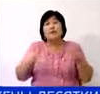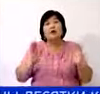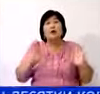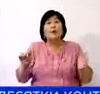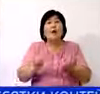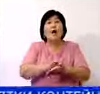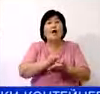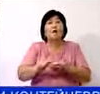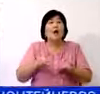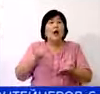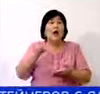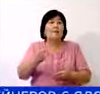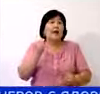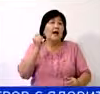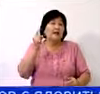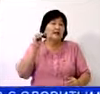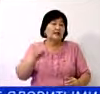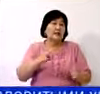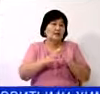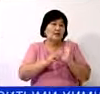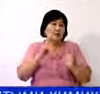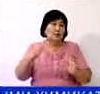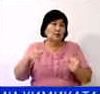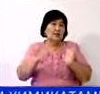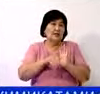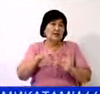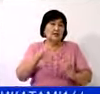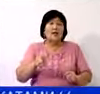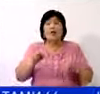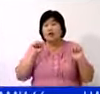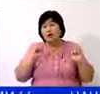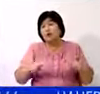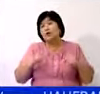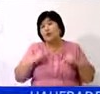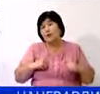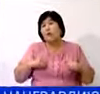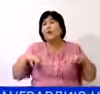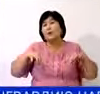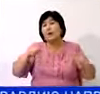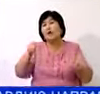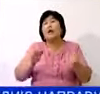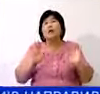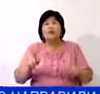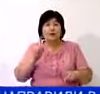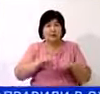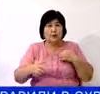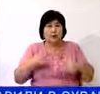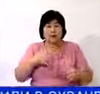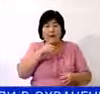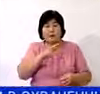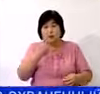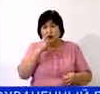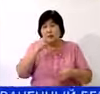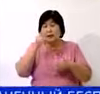документы оплачиваешь 11900 46 tengen и можешь спокойно себе ездить но стоит поторопиться сроки на